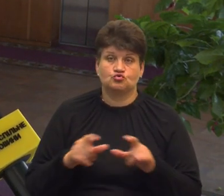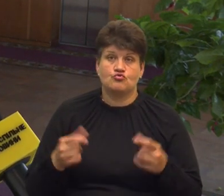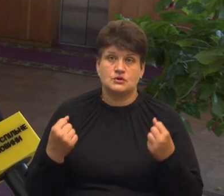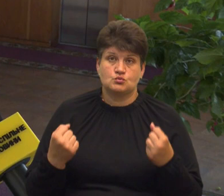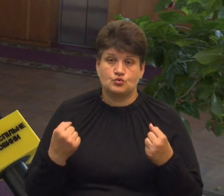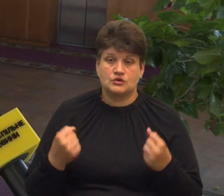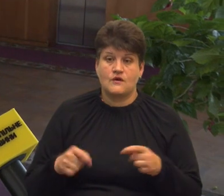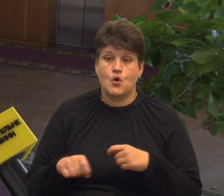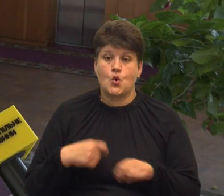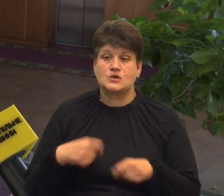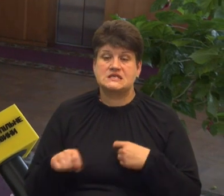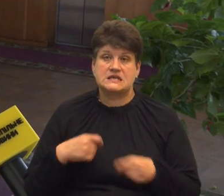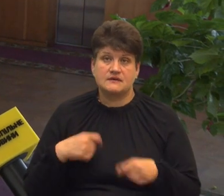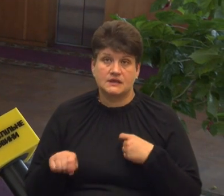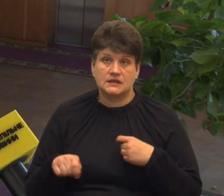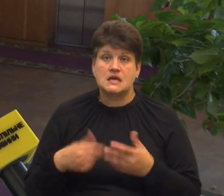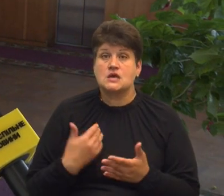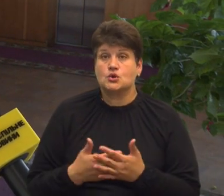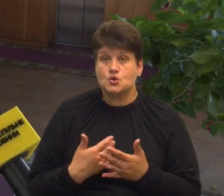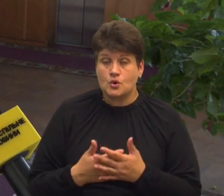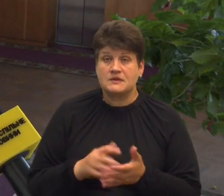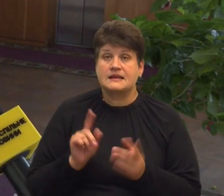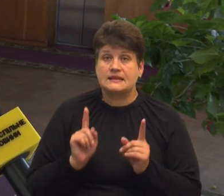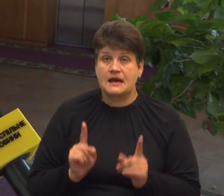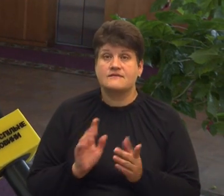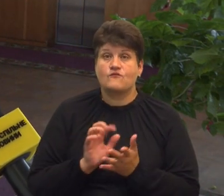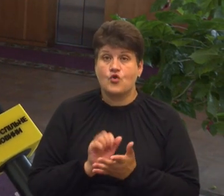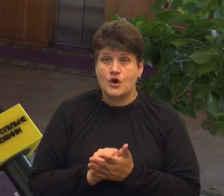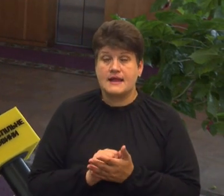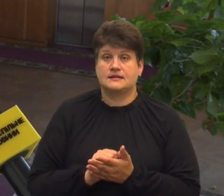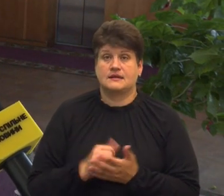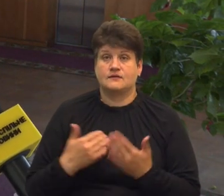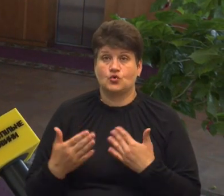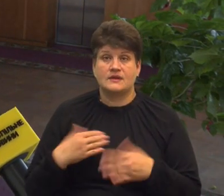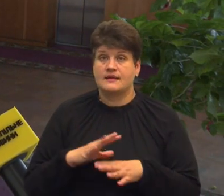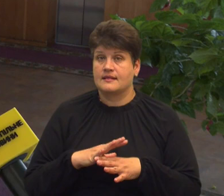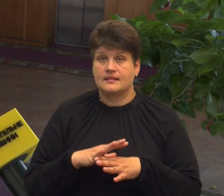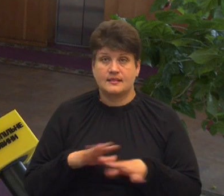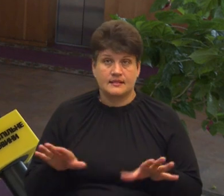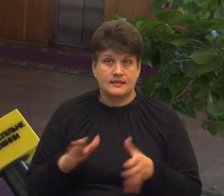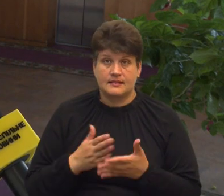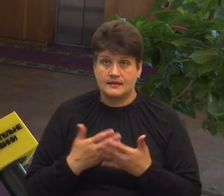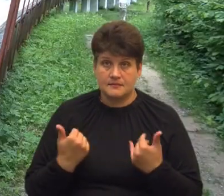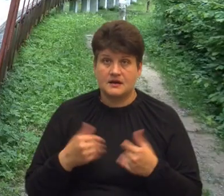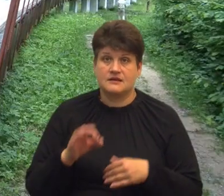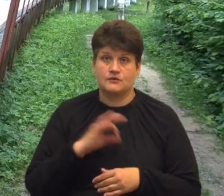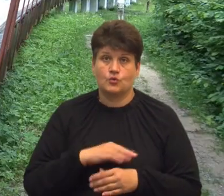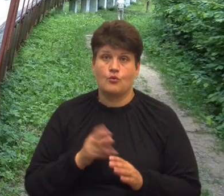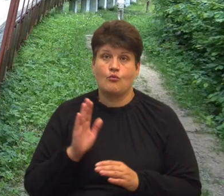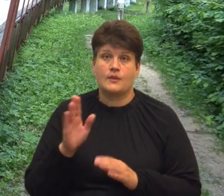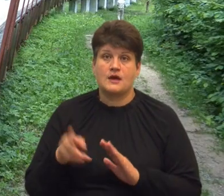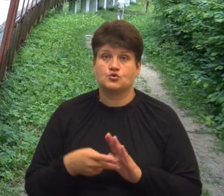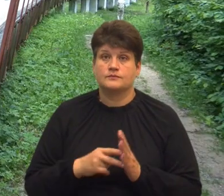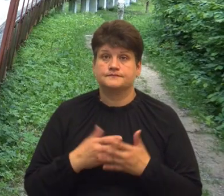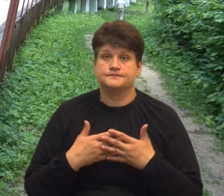розірваний тобто навіть в орендних відносинах уже не перебувають І використовувати її в подальшому не планують